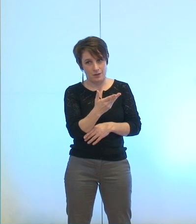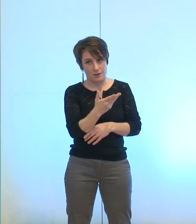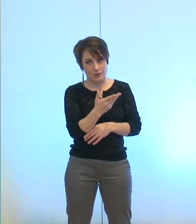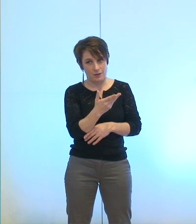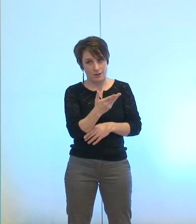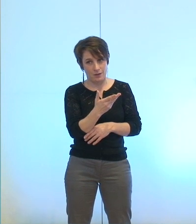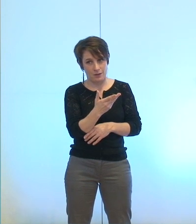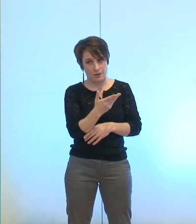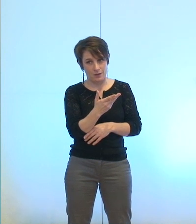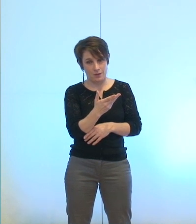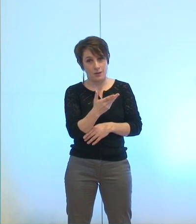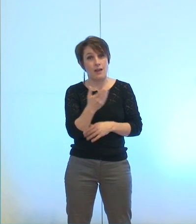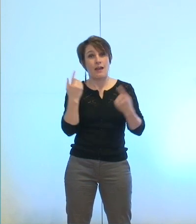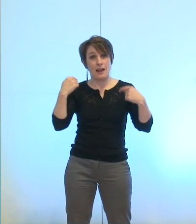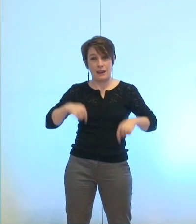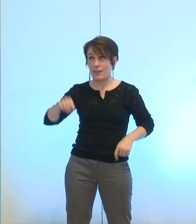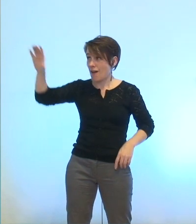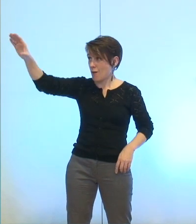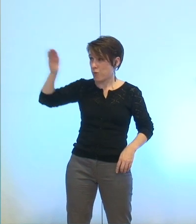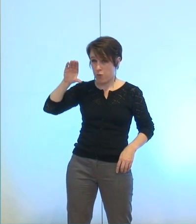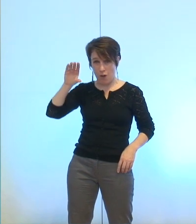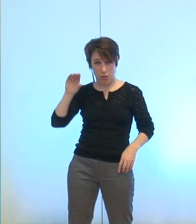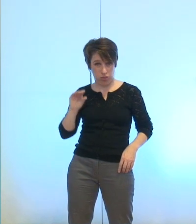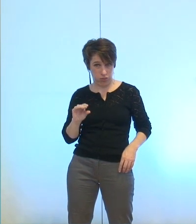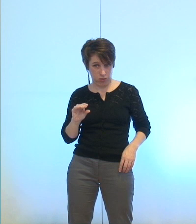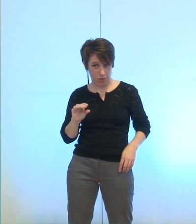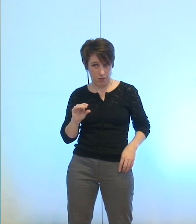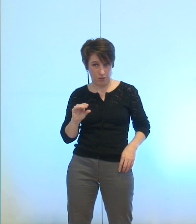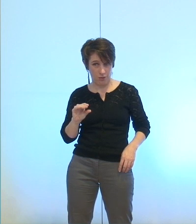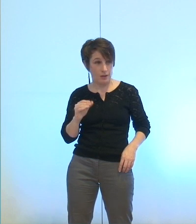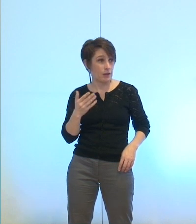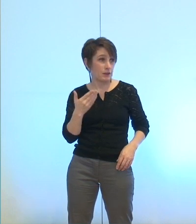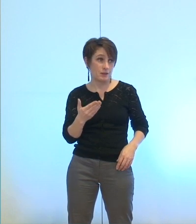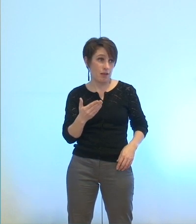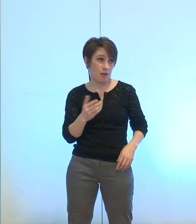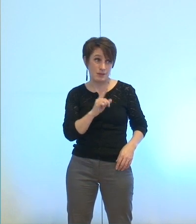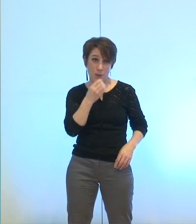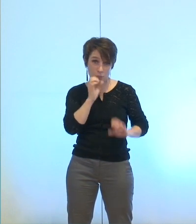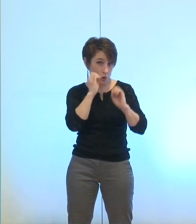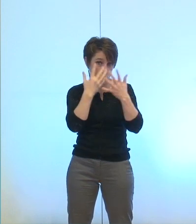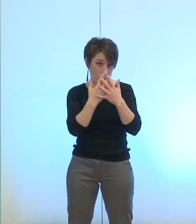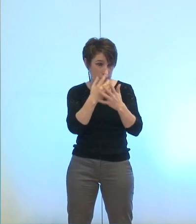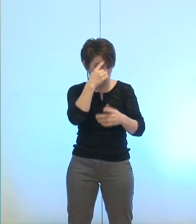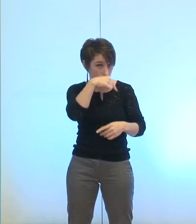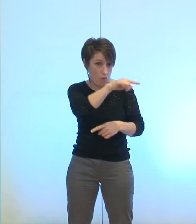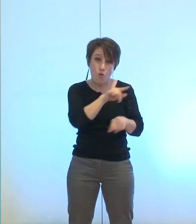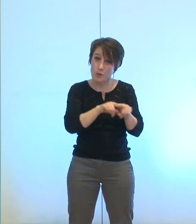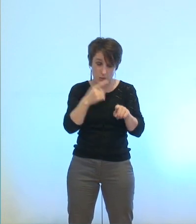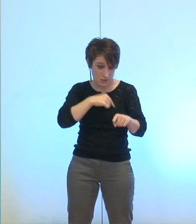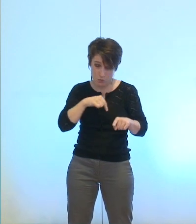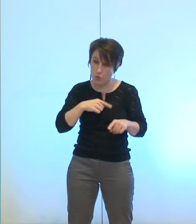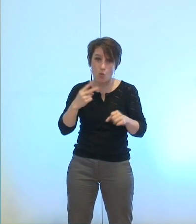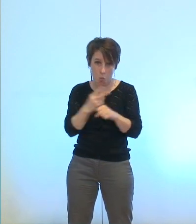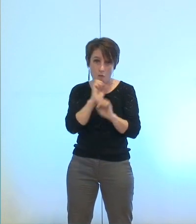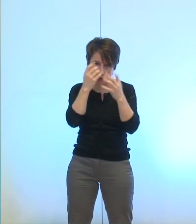accélérée et renforcée des dotations de l'État n'est une bonne surprise ni pour vous ni pour nous ça n'est une